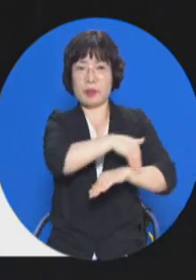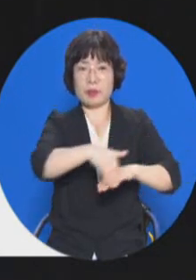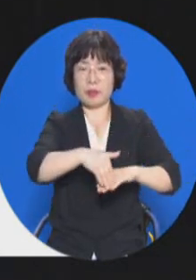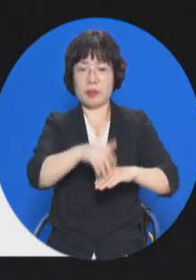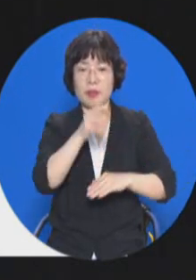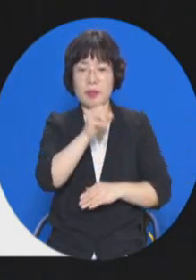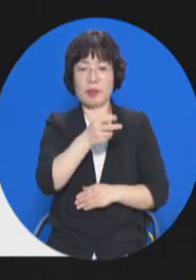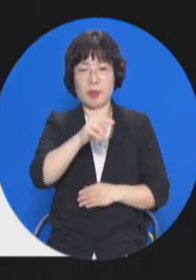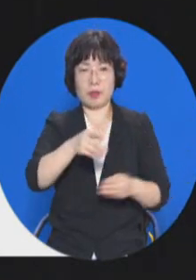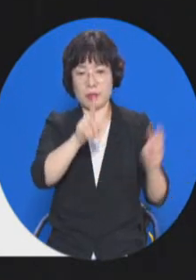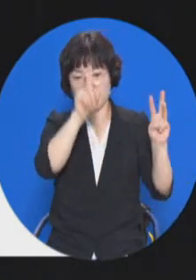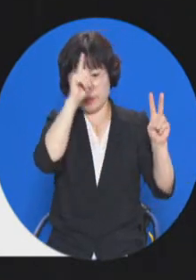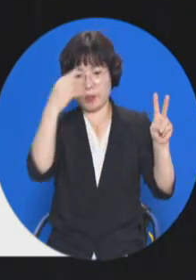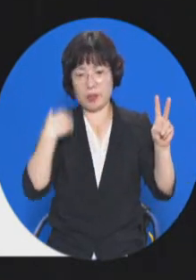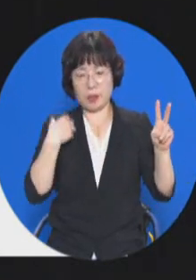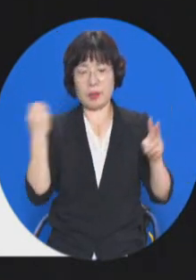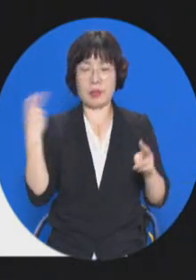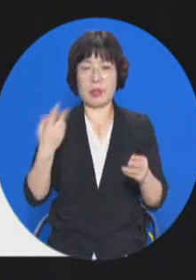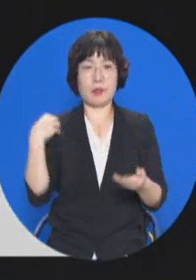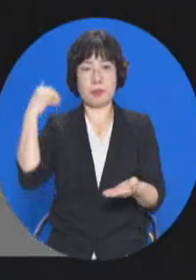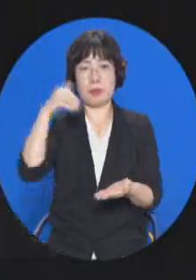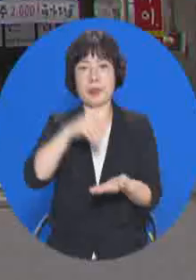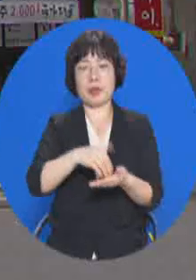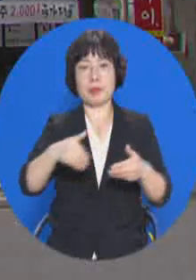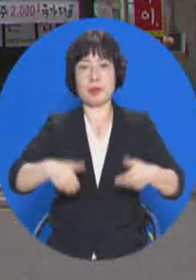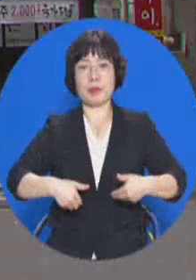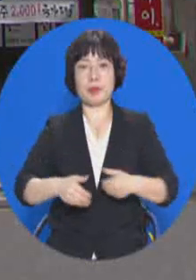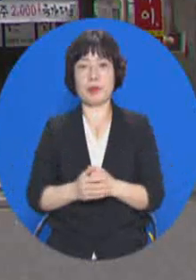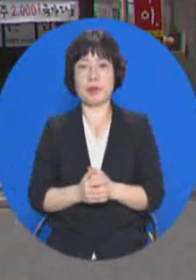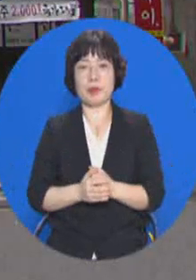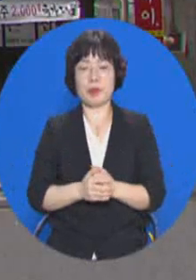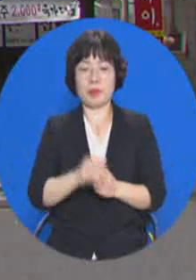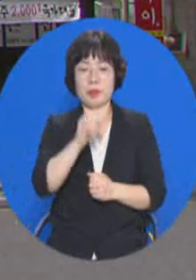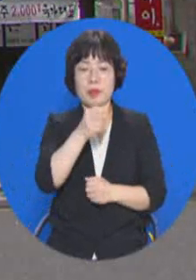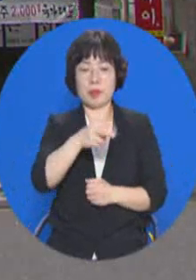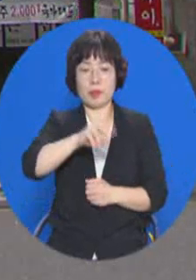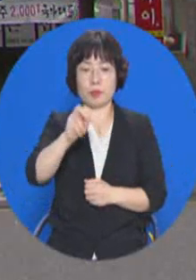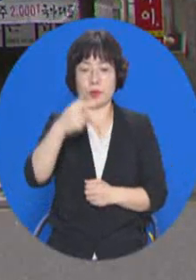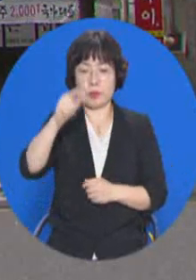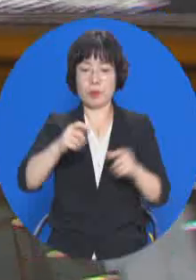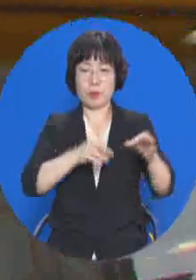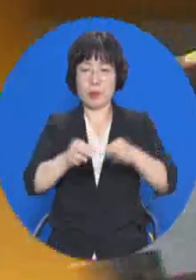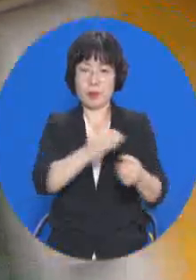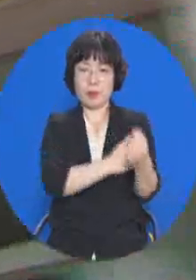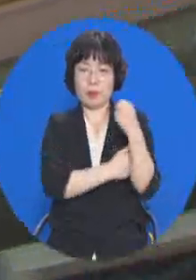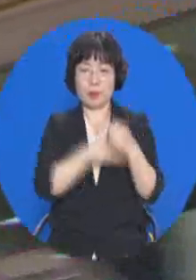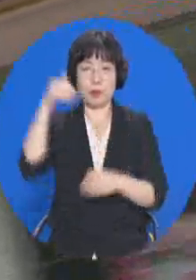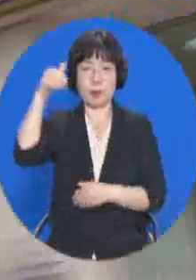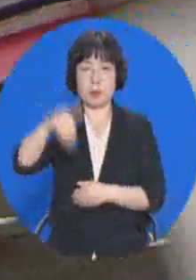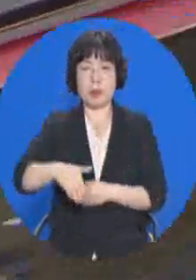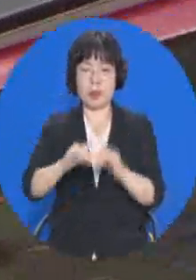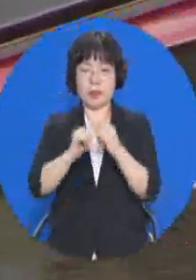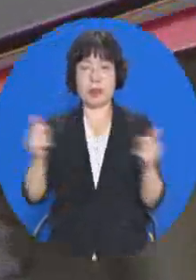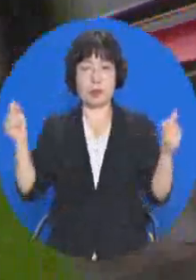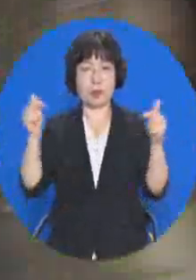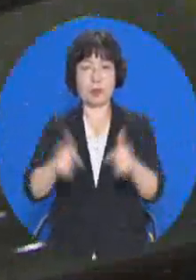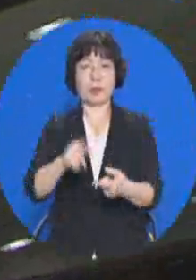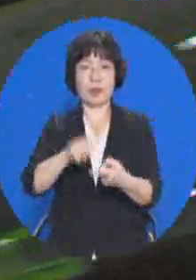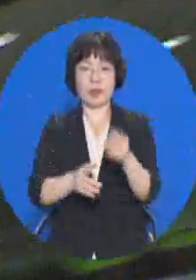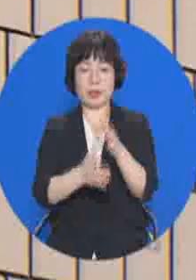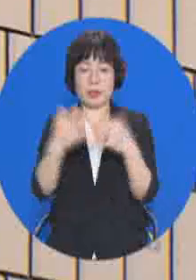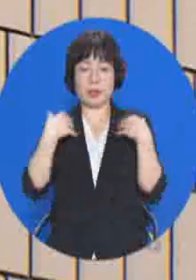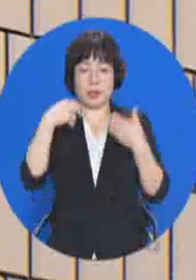여서 청사를 되찾자는 것입니다. 여서 문수지구의 상권 침체와 인구 감소에 대해